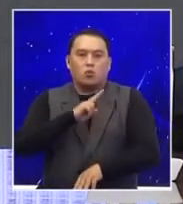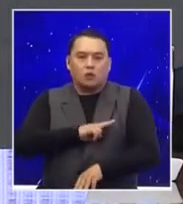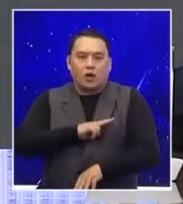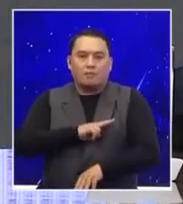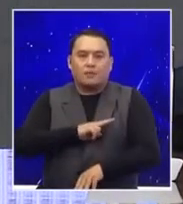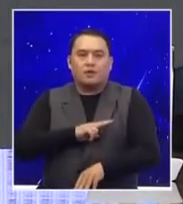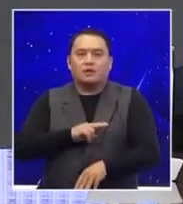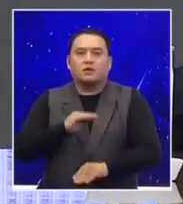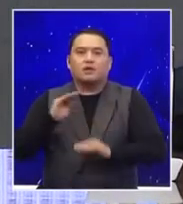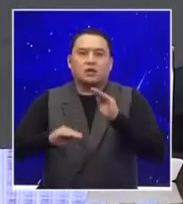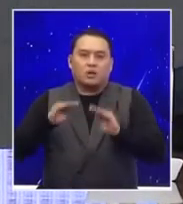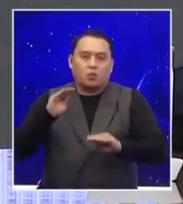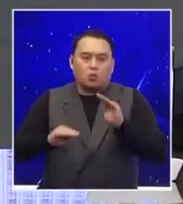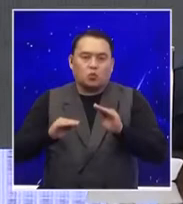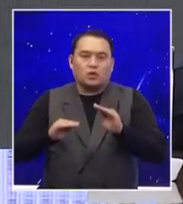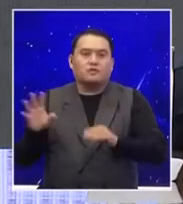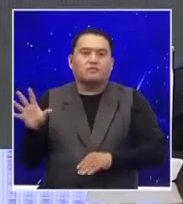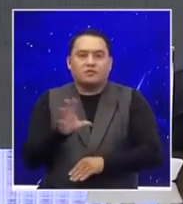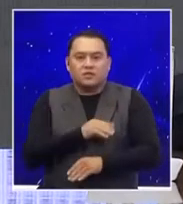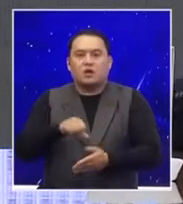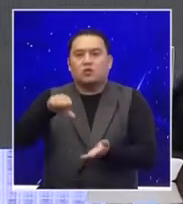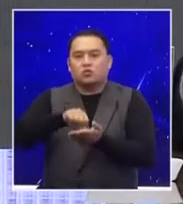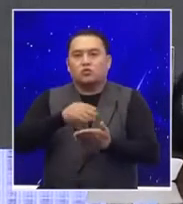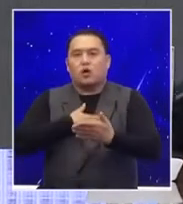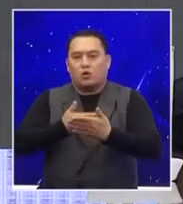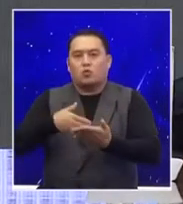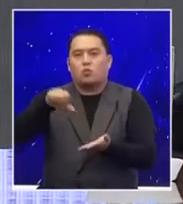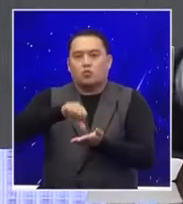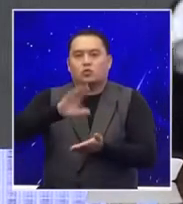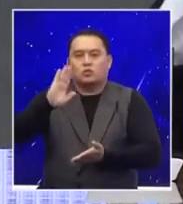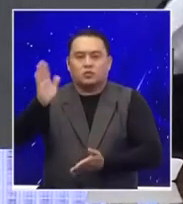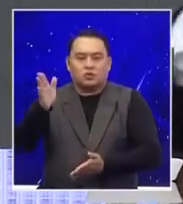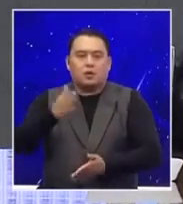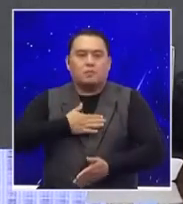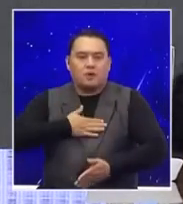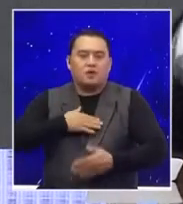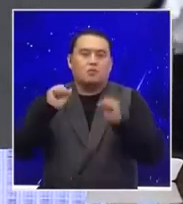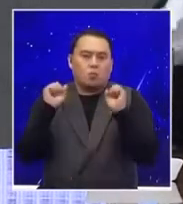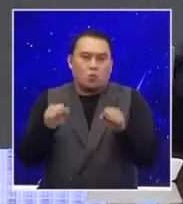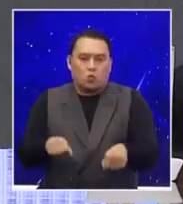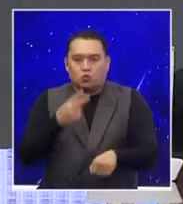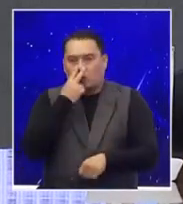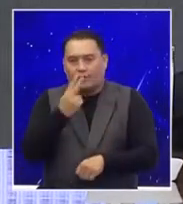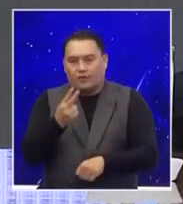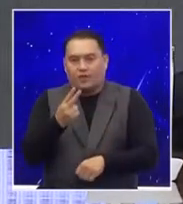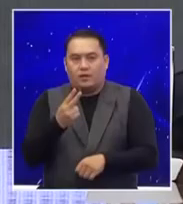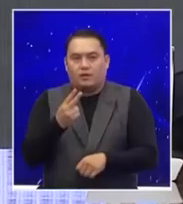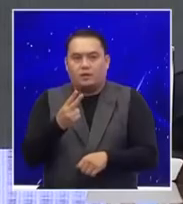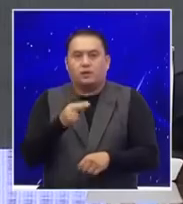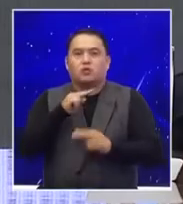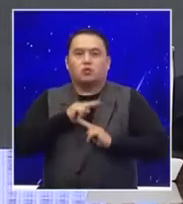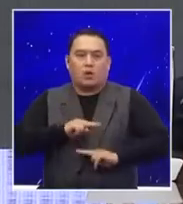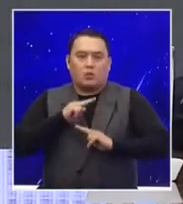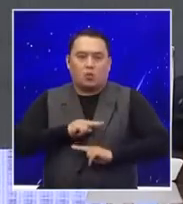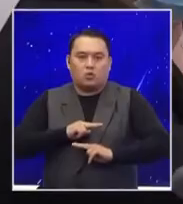над разработкой. Я думаю, что вы все примете участие активное, и мы можем увидеть свой окончательный труд уже